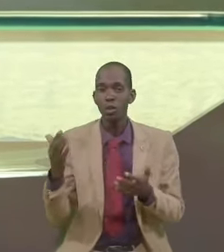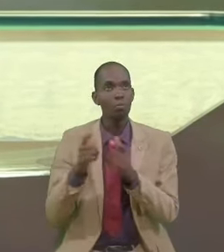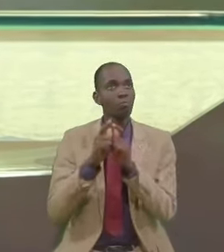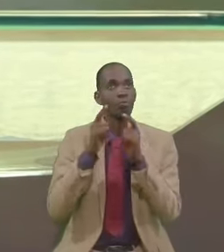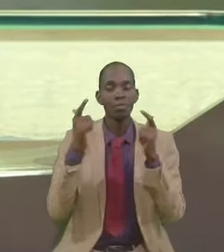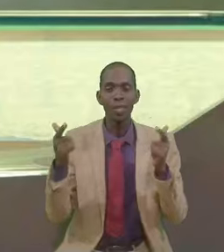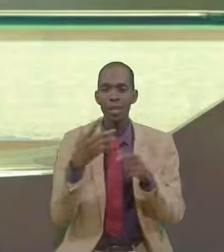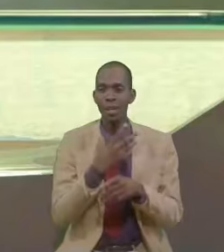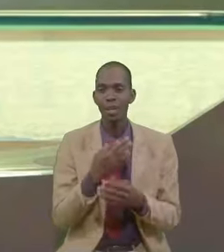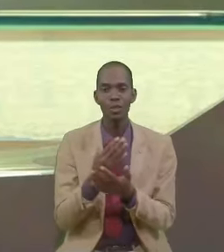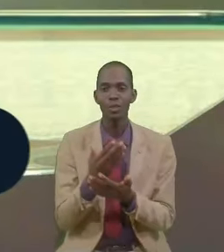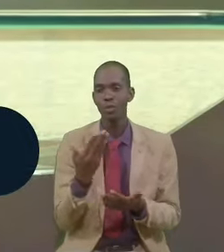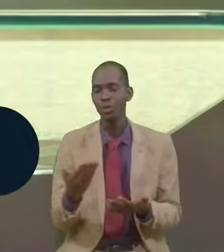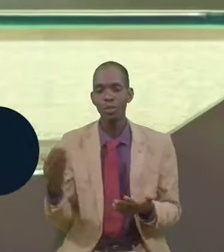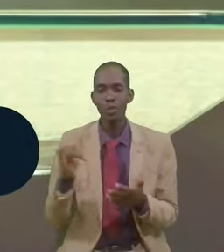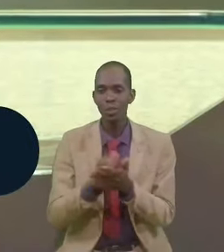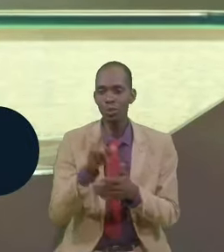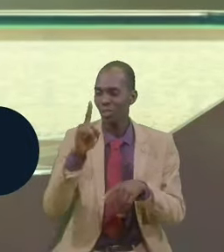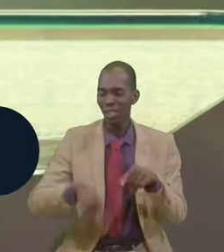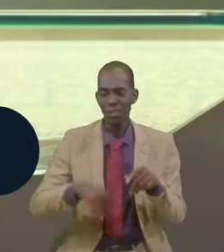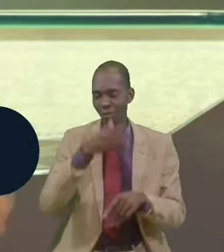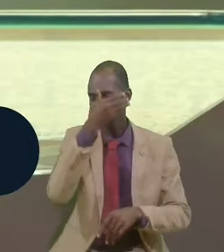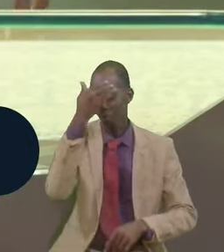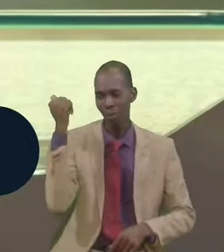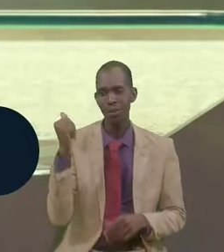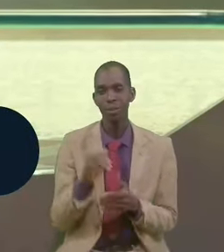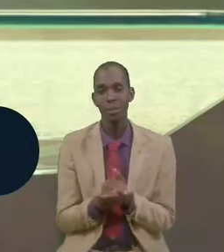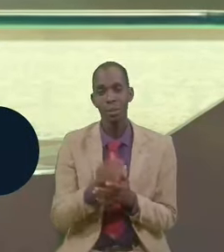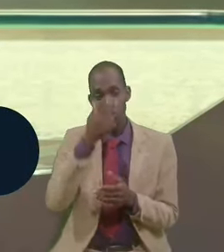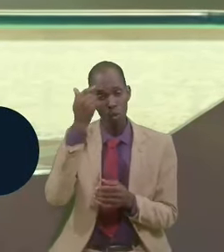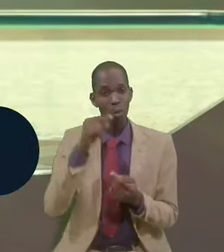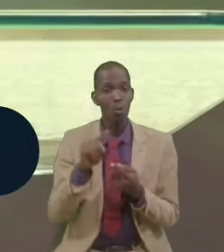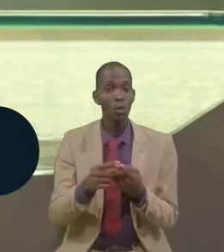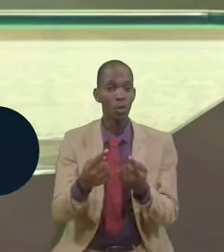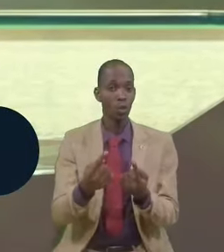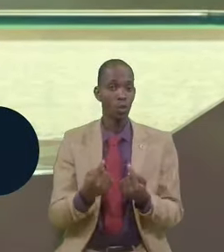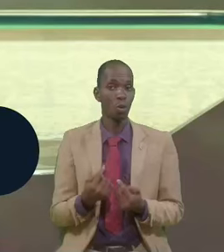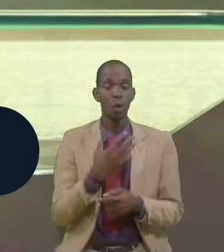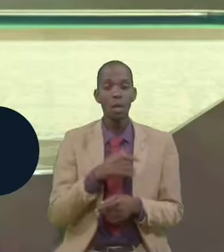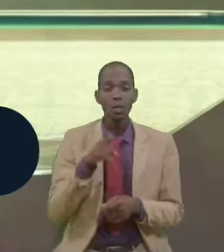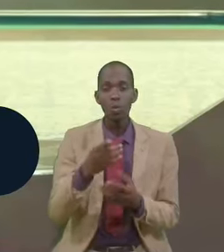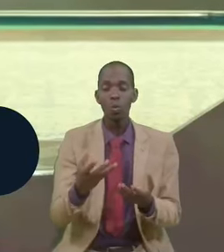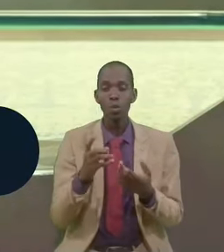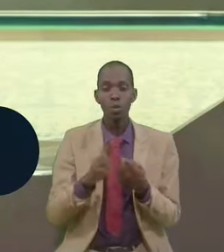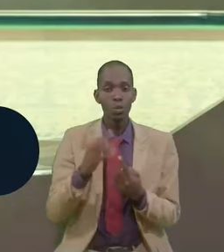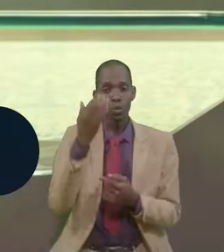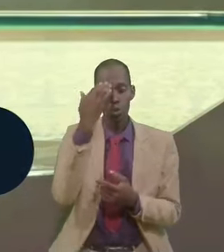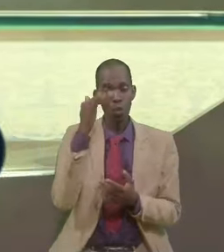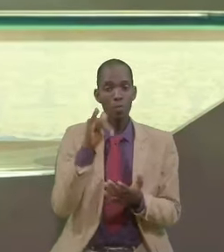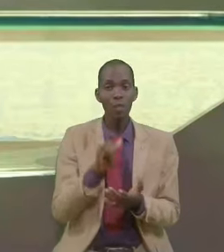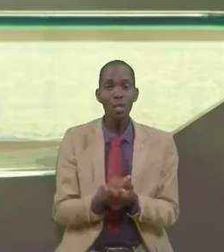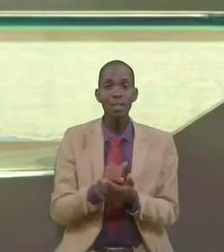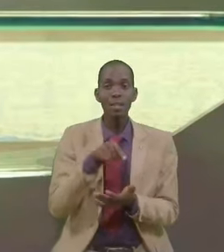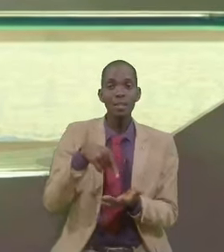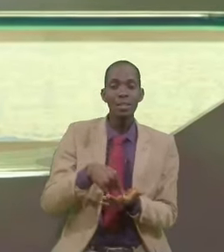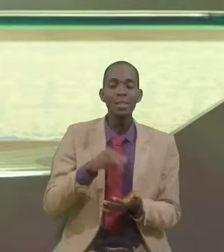spectaculaire et quelque chose d'inoubliable. Parce que quand vous venez, vous voulez réaliser,